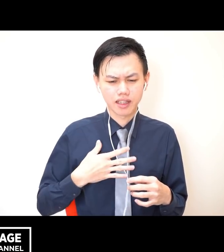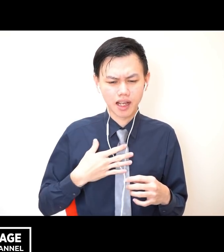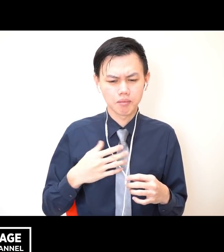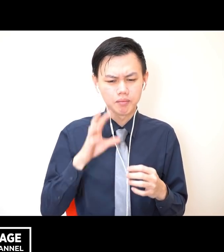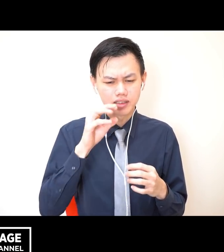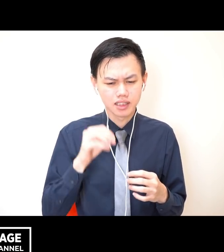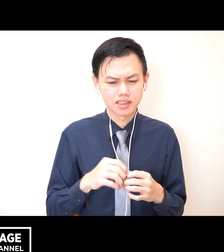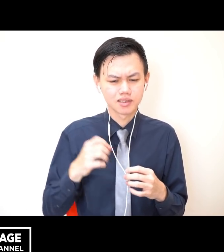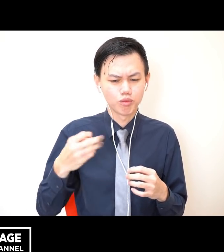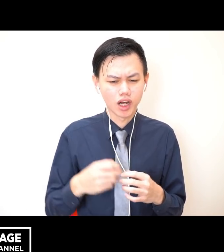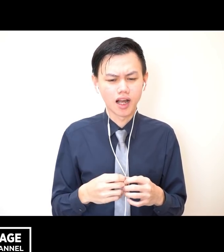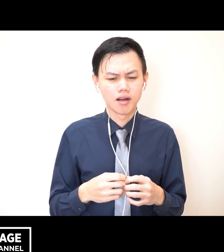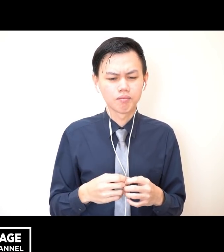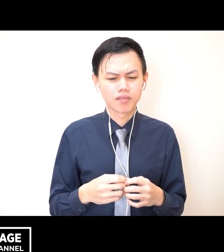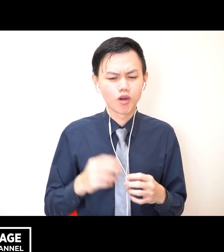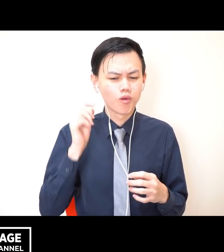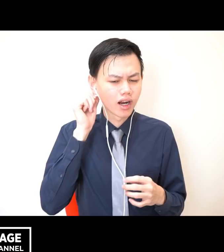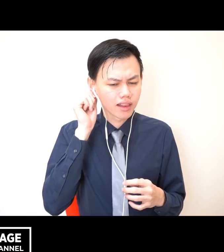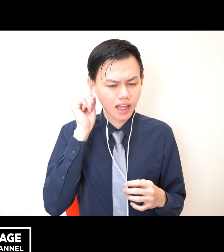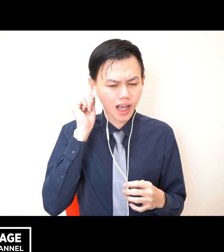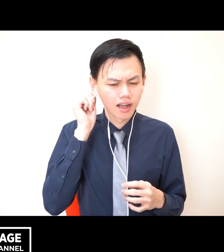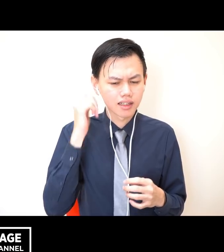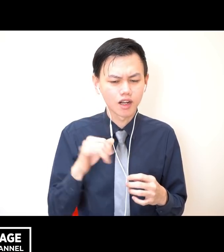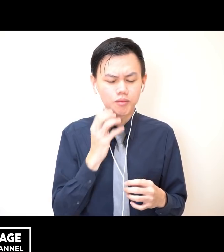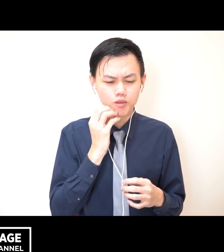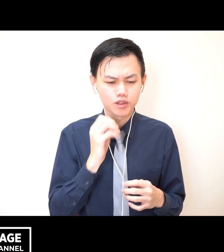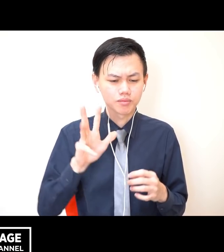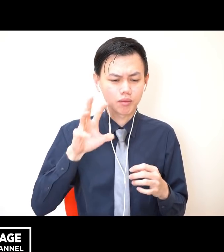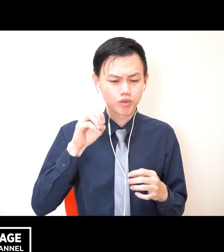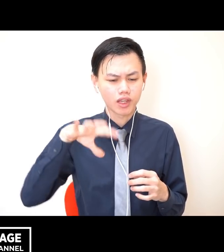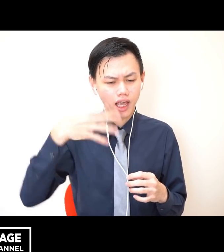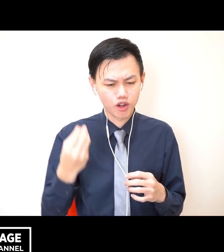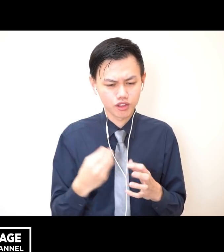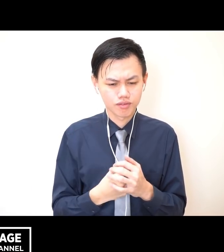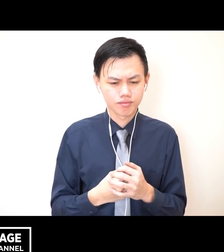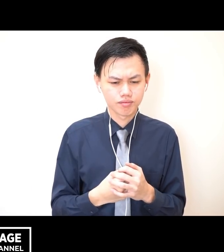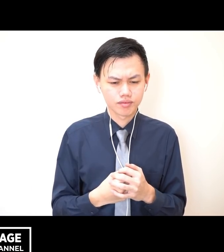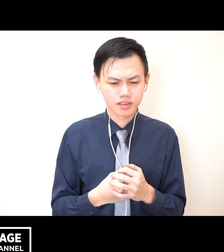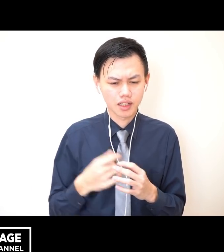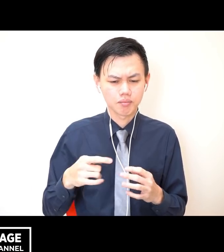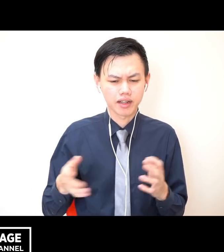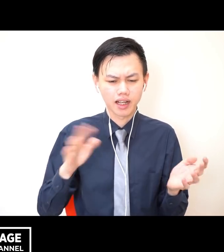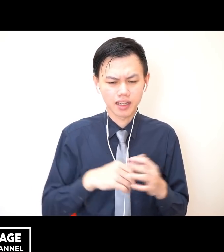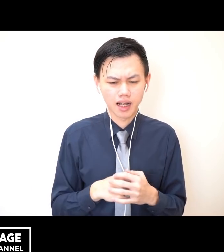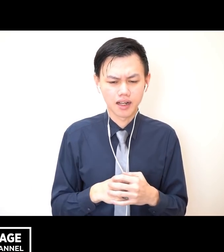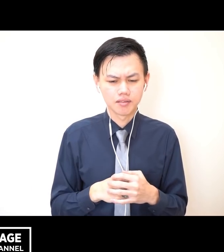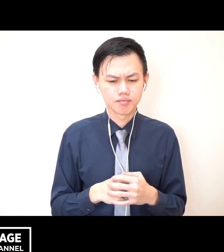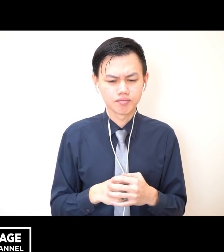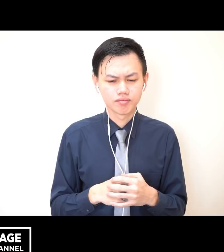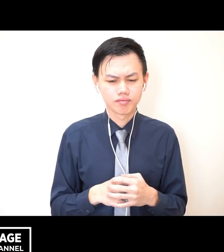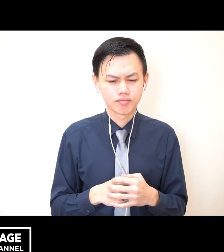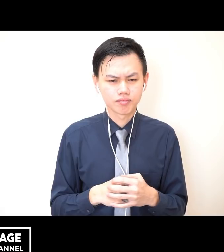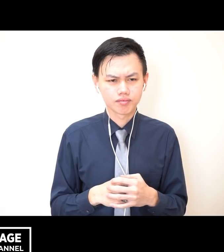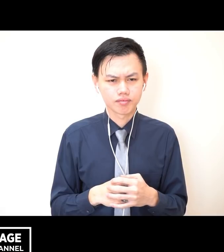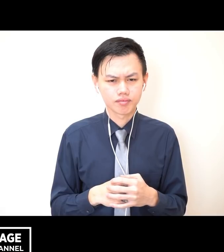90 tahun yang hidup di Belgia. Dia bernama Suzanne Hoylaerts, seorang